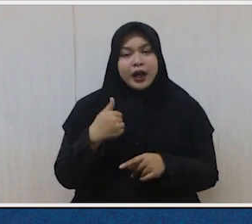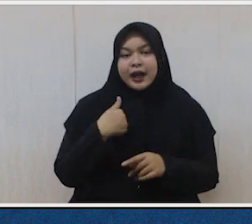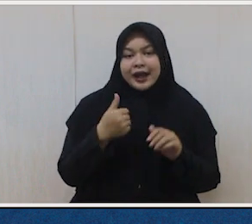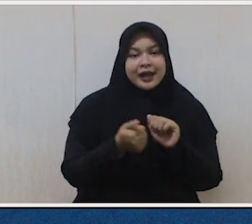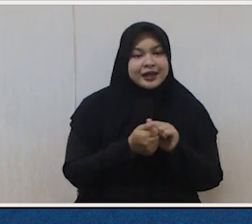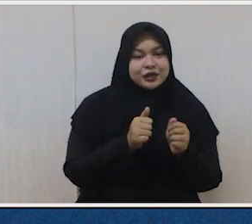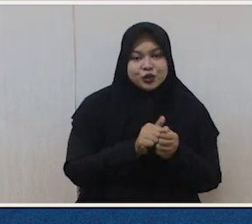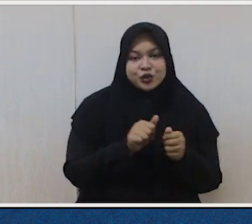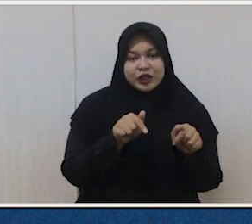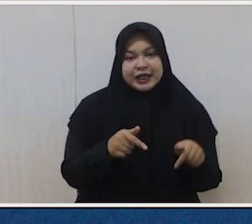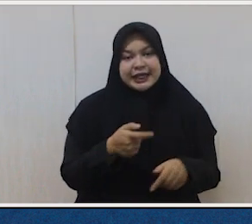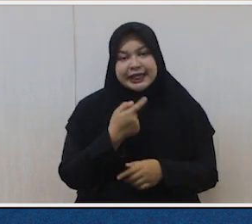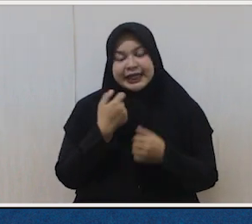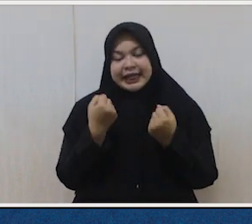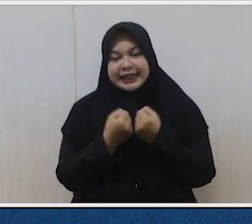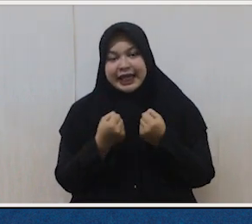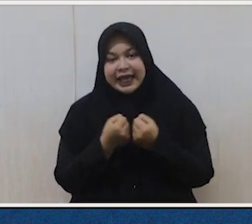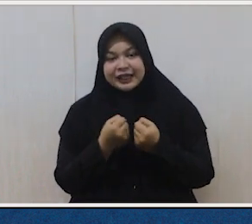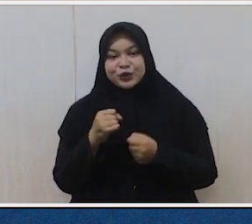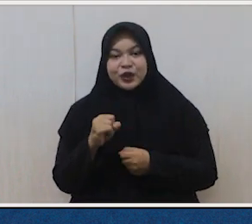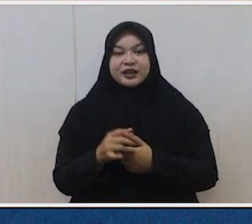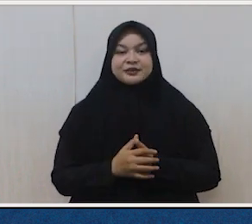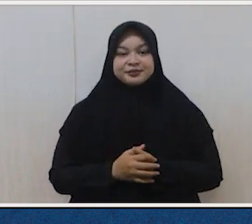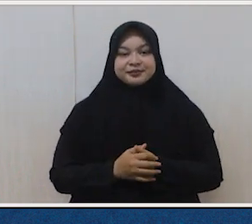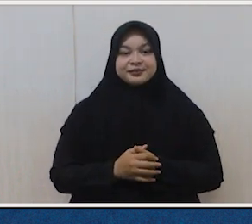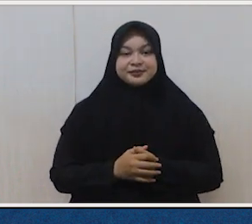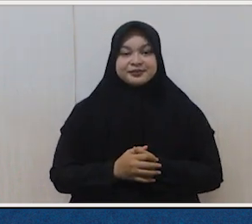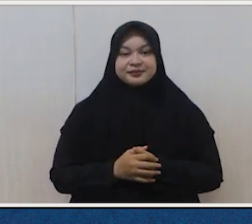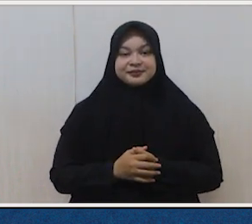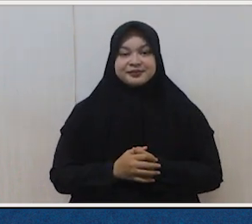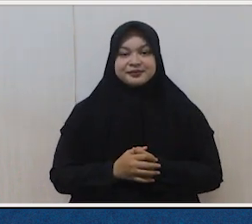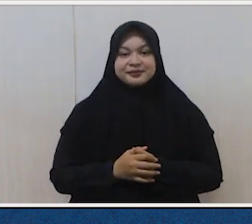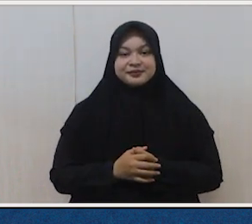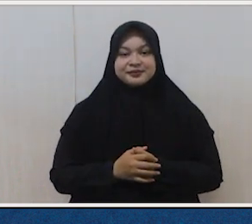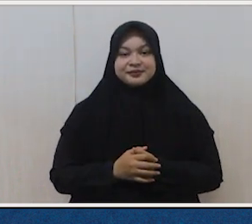gitu he he itu tentangan juga itu